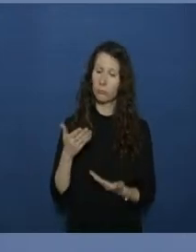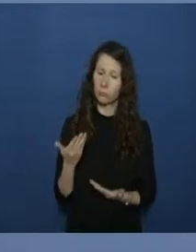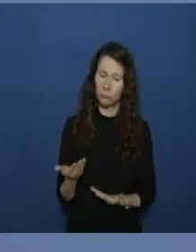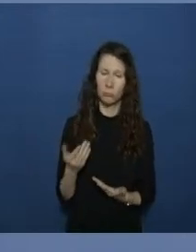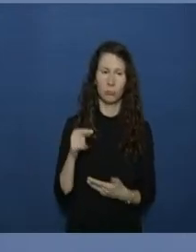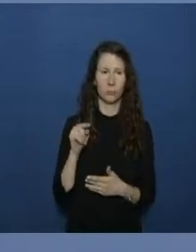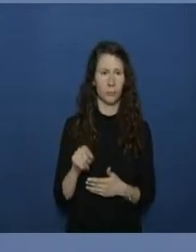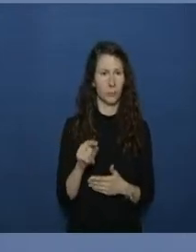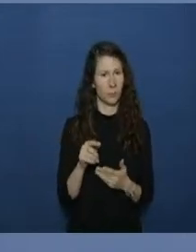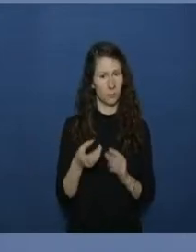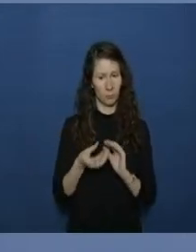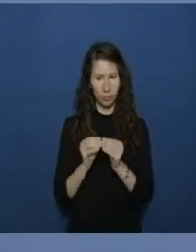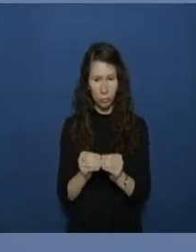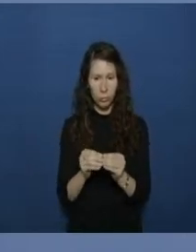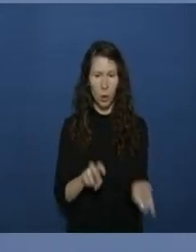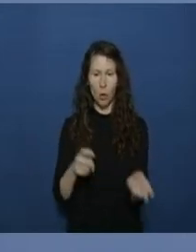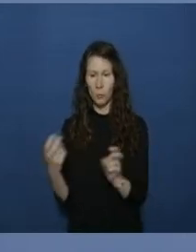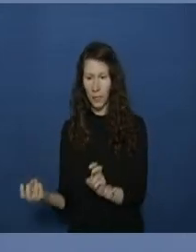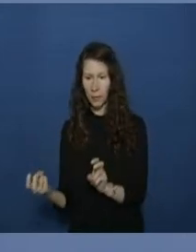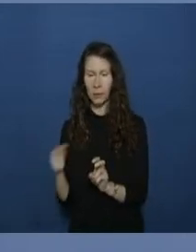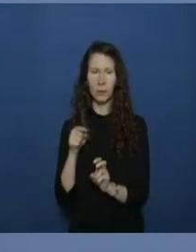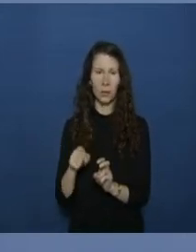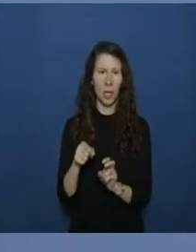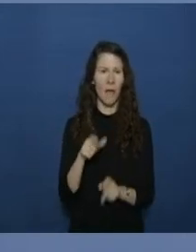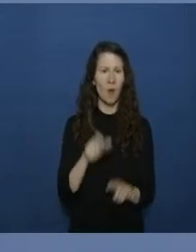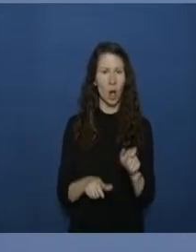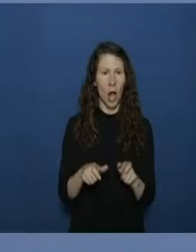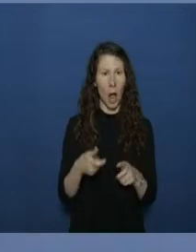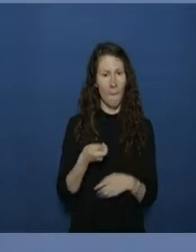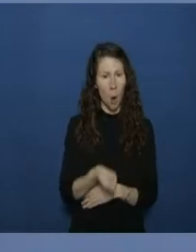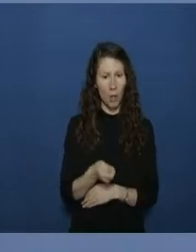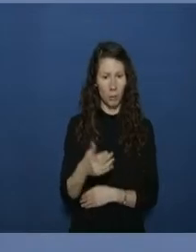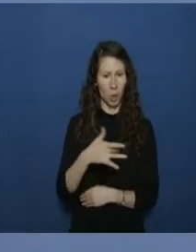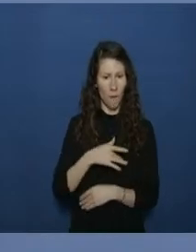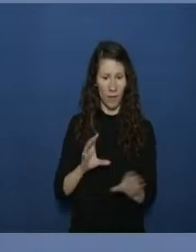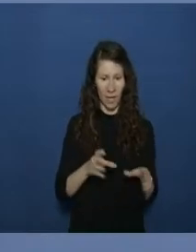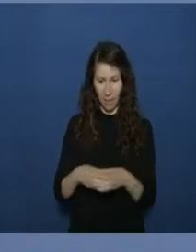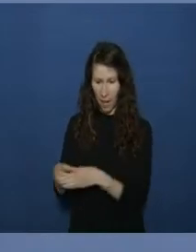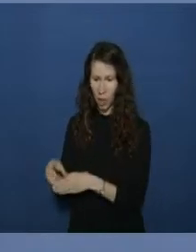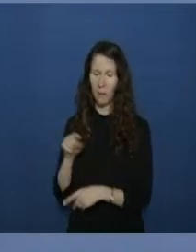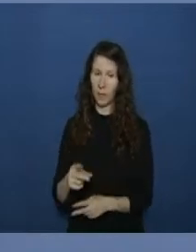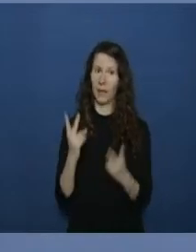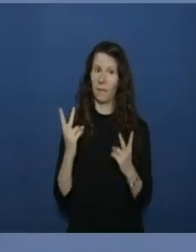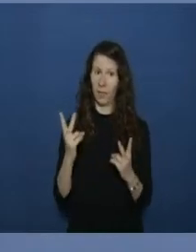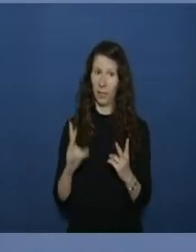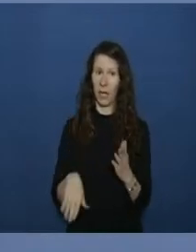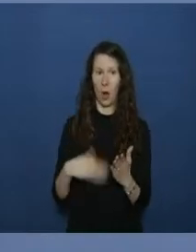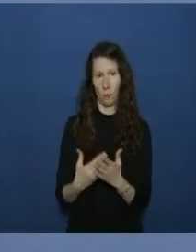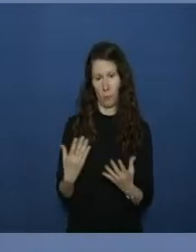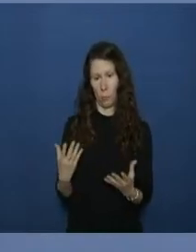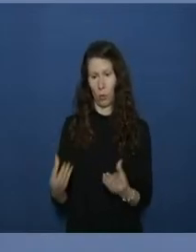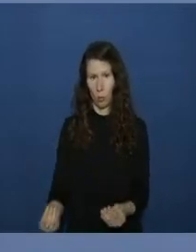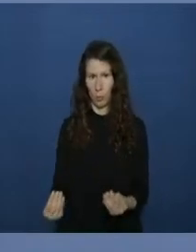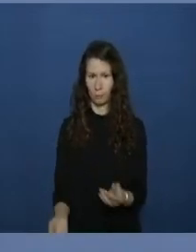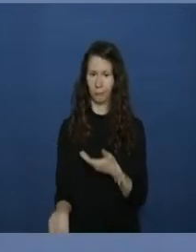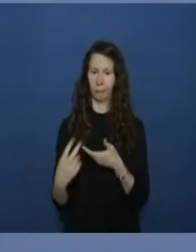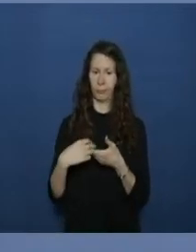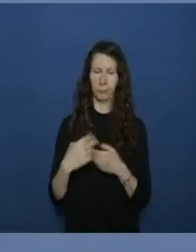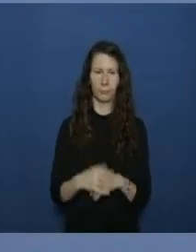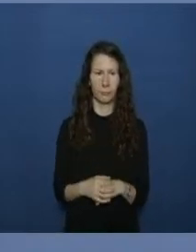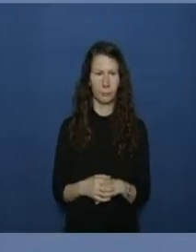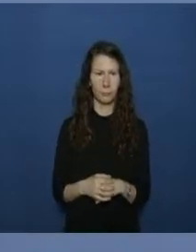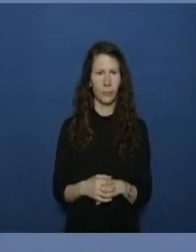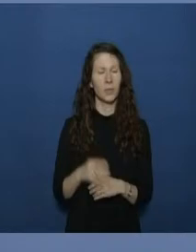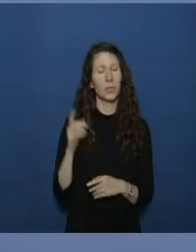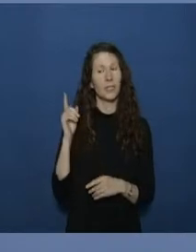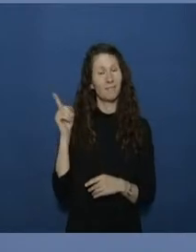Gestaltung und der Umsetzung werden die vom Völkermord betroffenen Gemeinschaften eine entscheidende Rolle einnehmen. Der Außenminister hat auch gesagt, gelebte Versöhnung